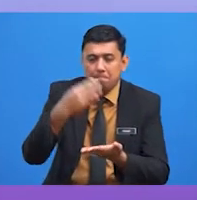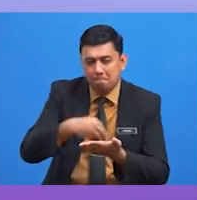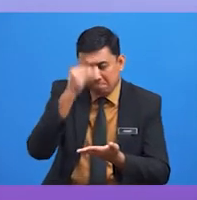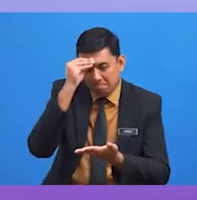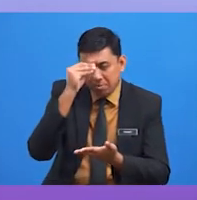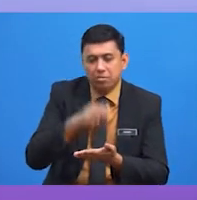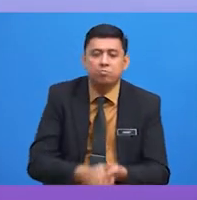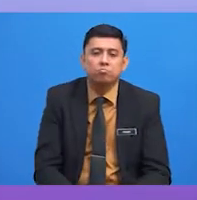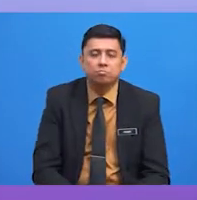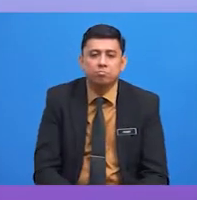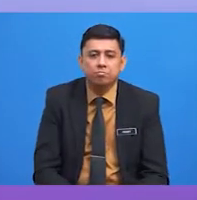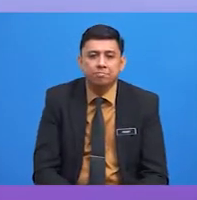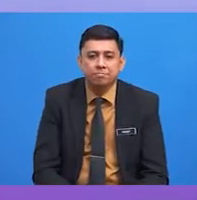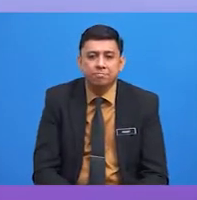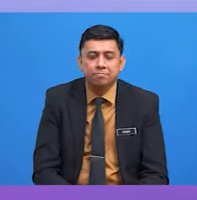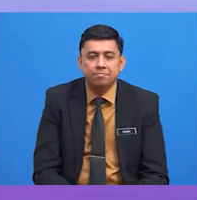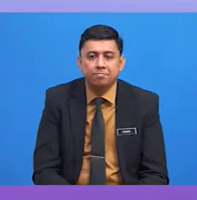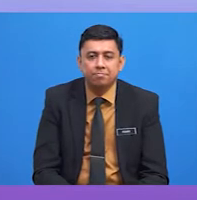tinggi.